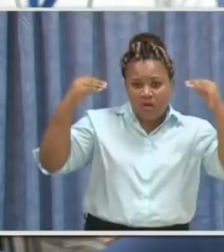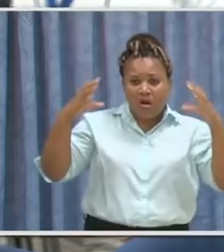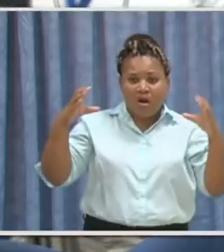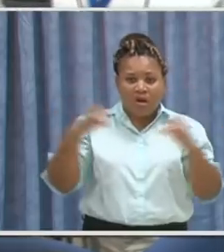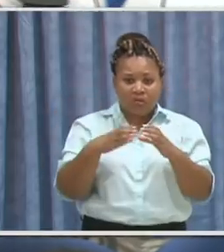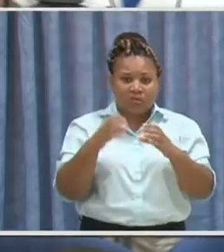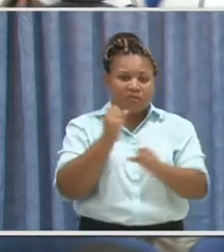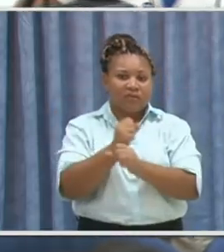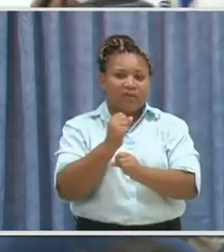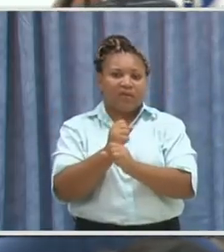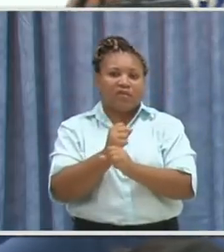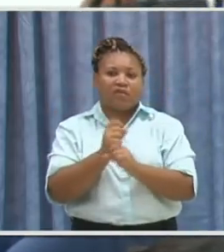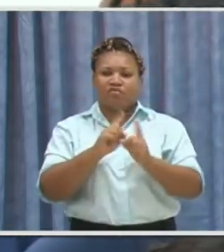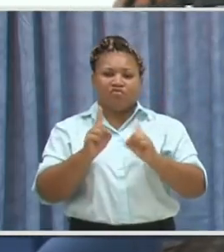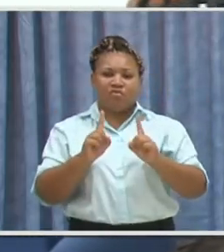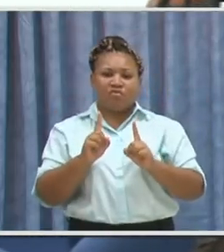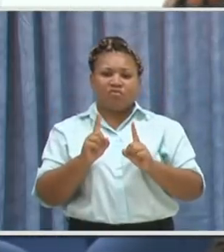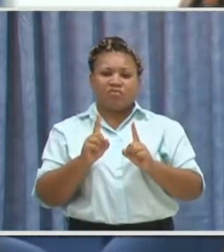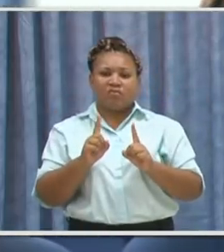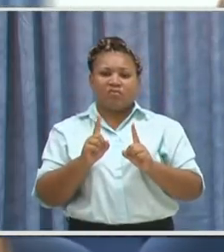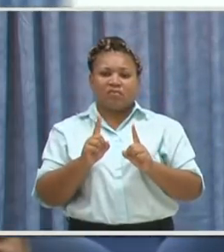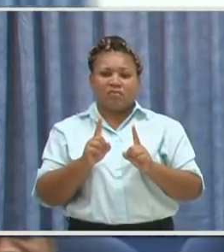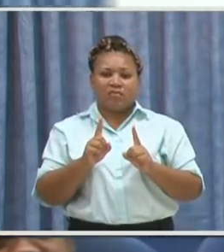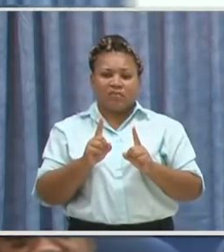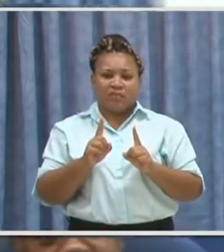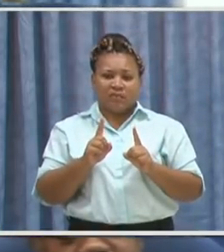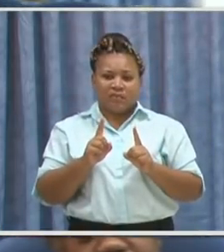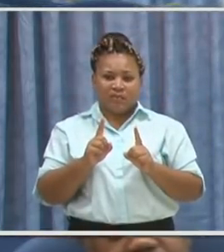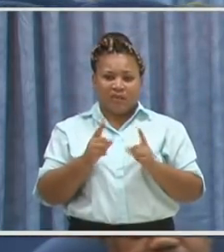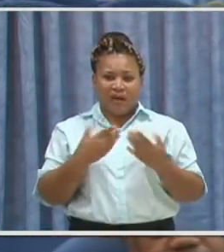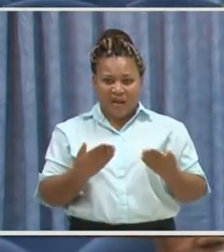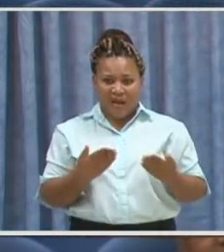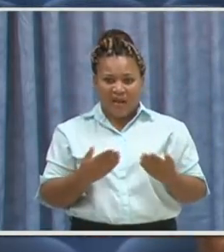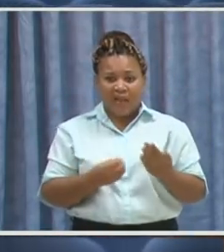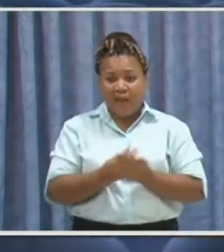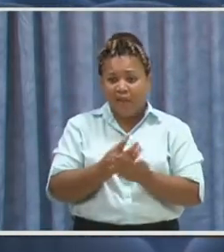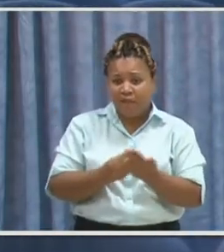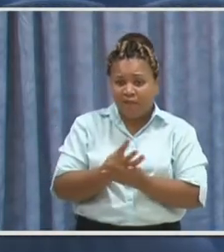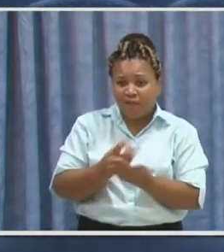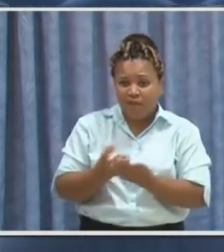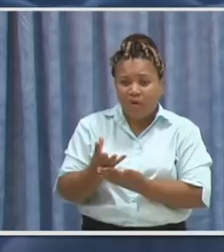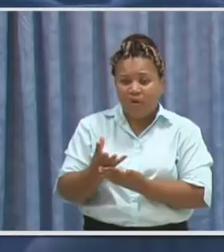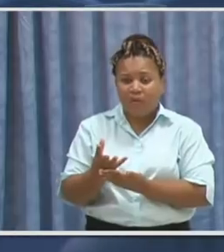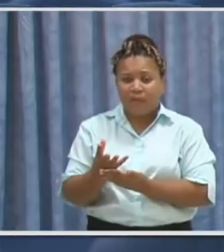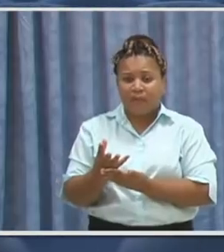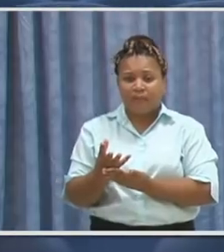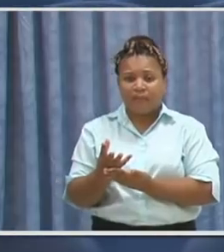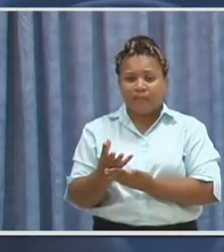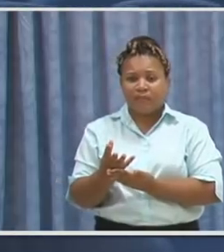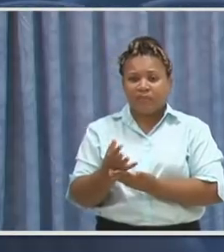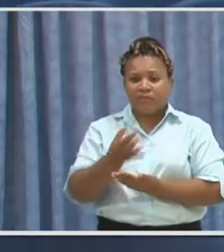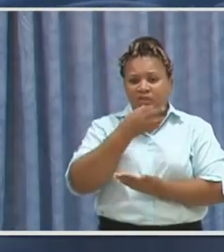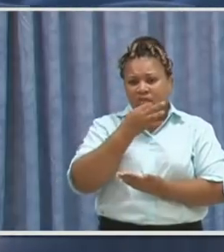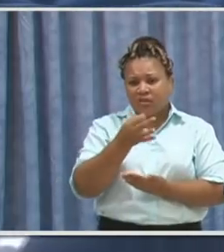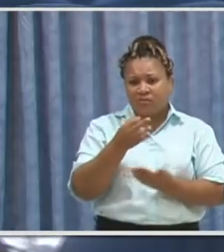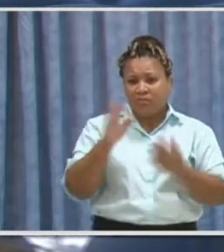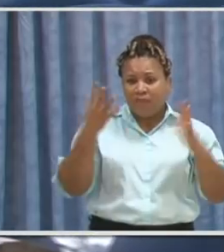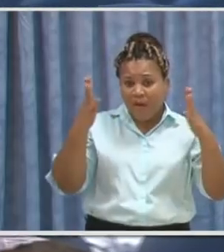premièrement deuxièmement on exprime autre l'appréciation pour service qui gouvernement peut donner avec son bon citoyen qui c'est